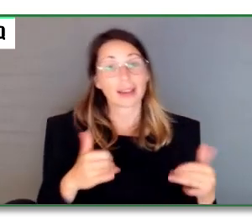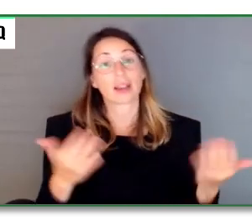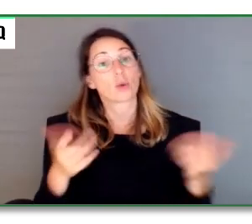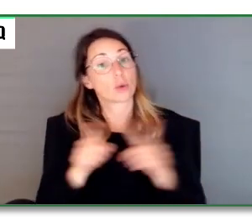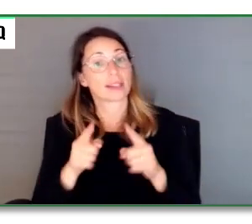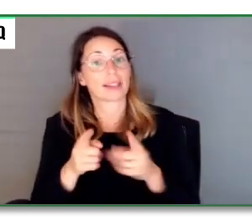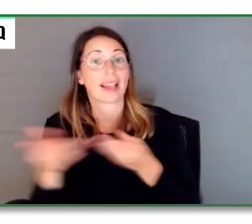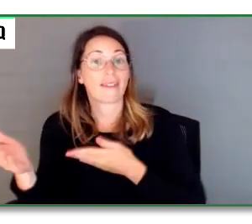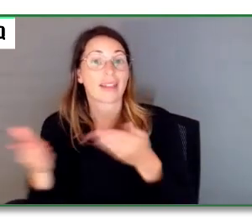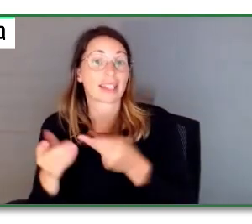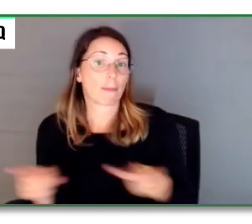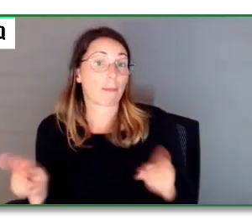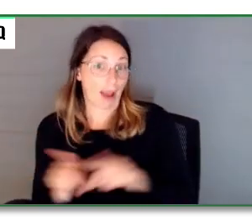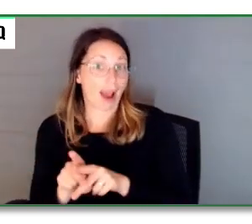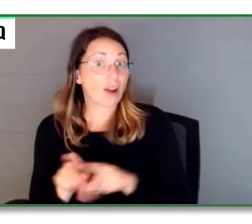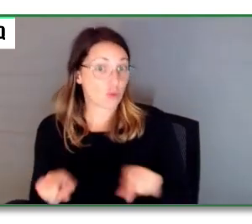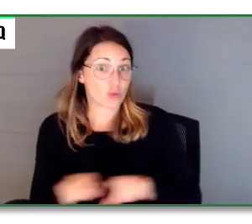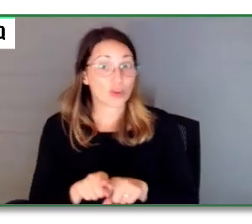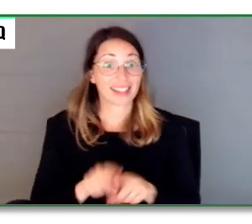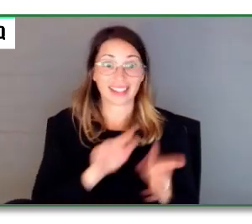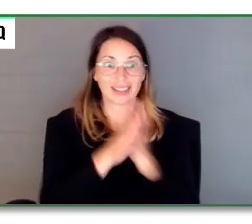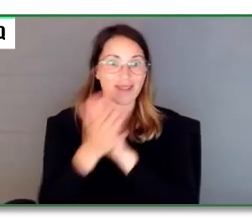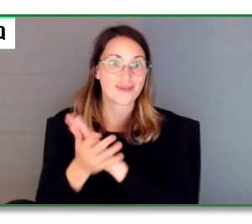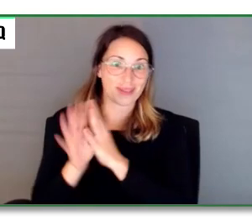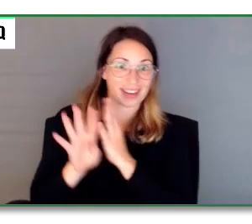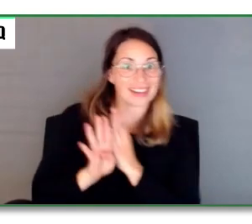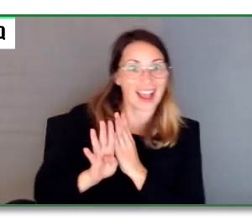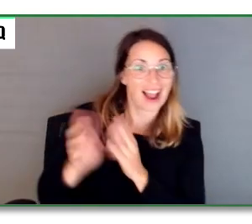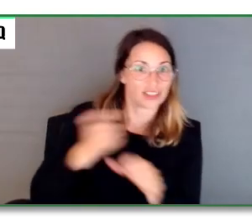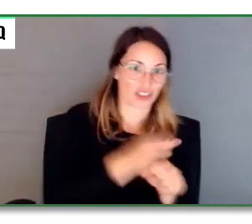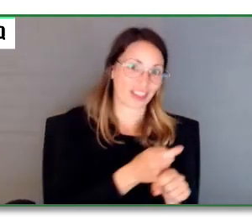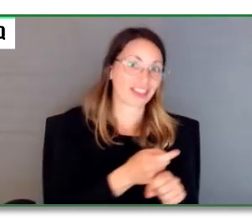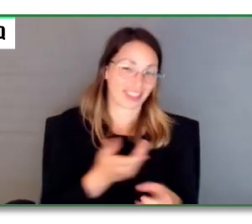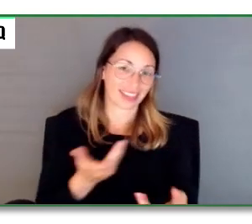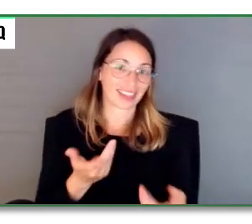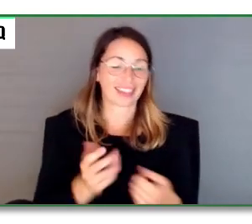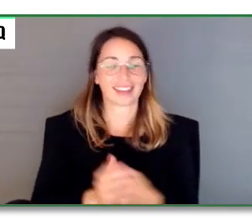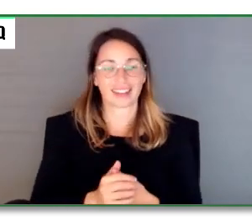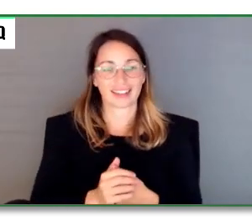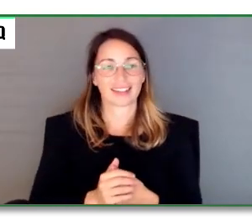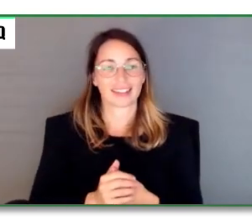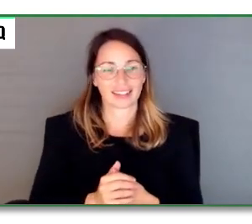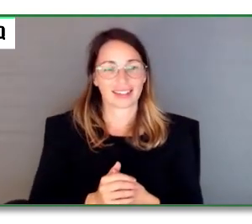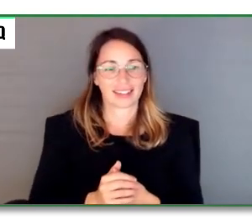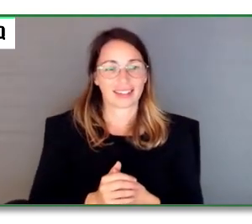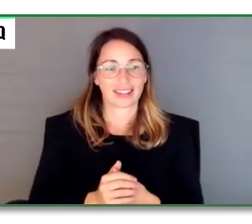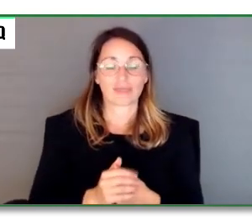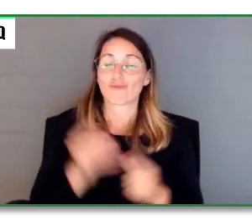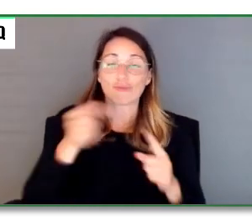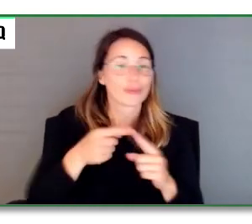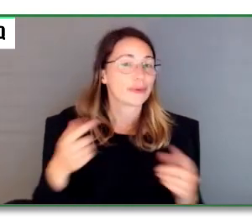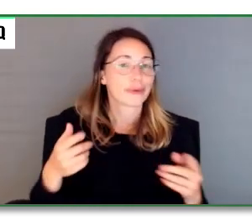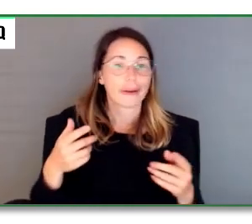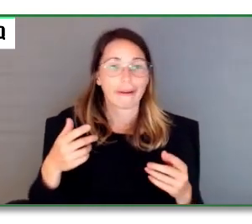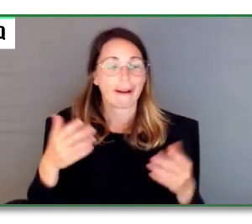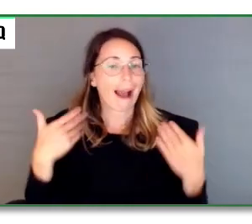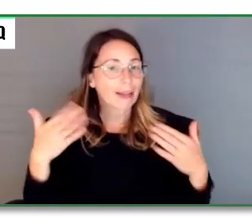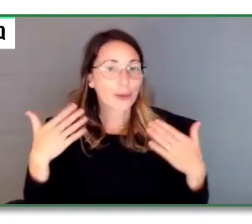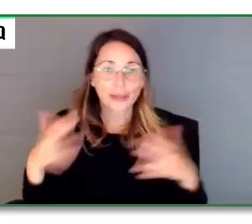sont également devenus des clients et où les randonnées donc